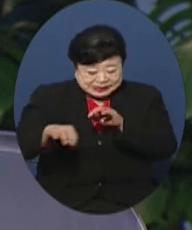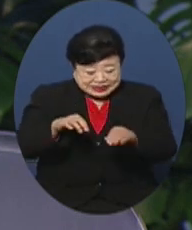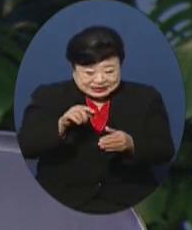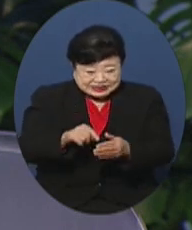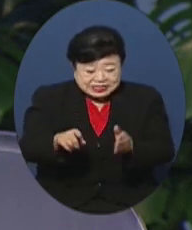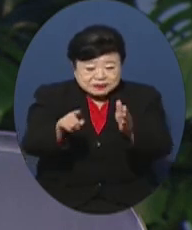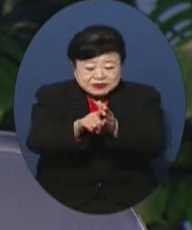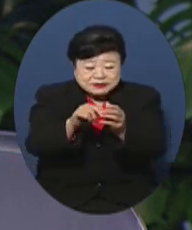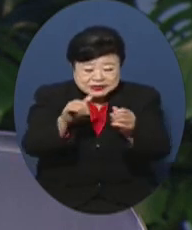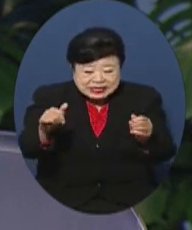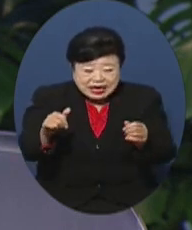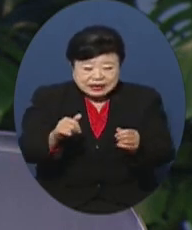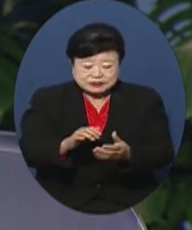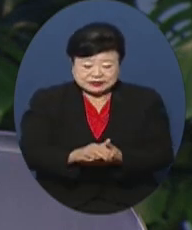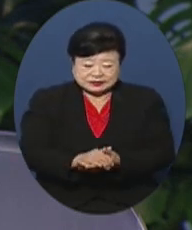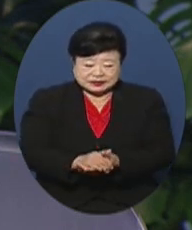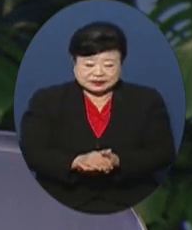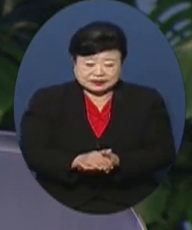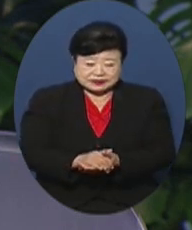신앙인을 염려와